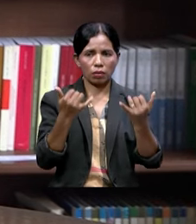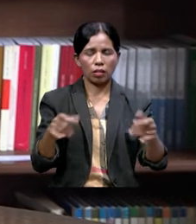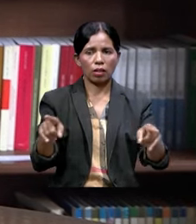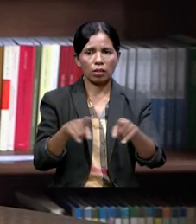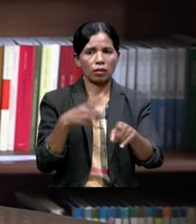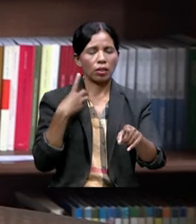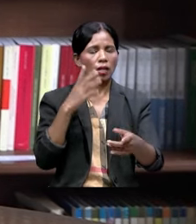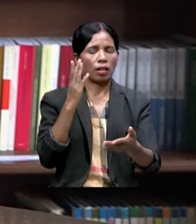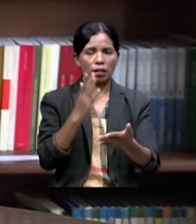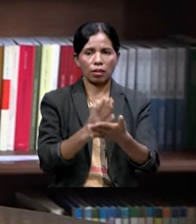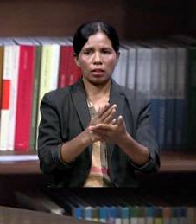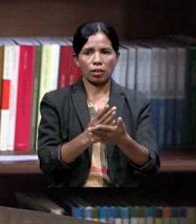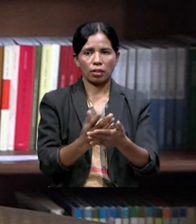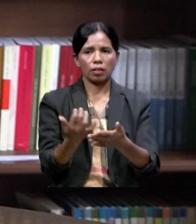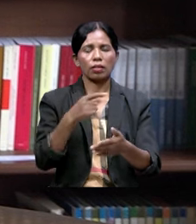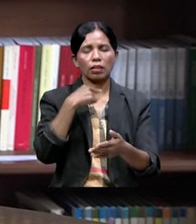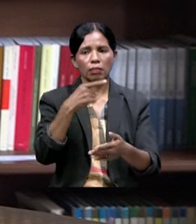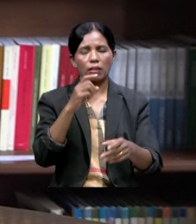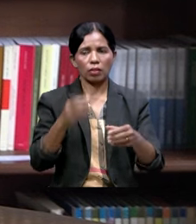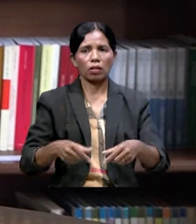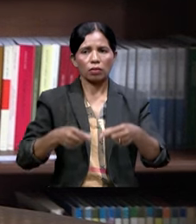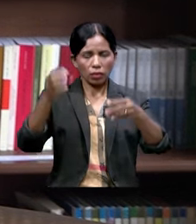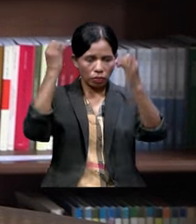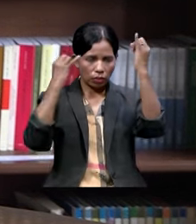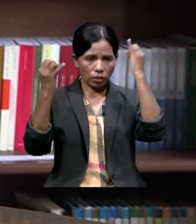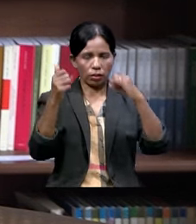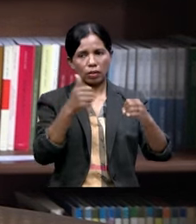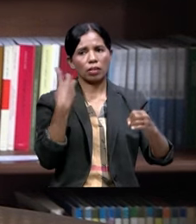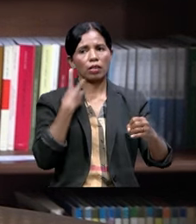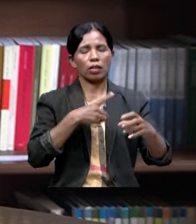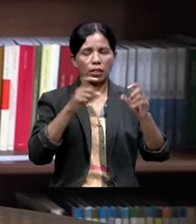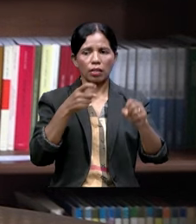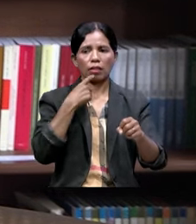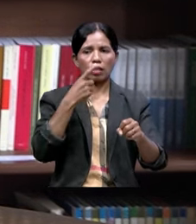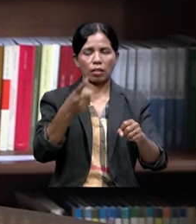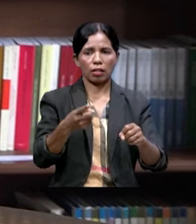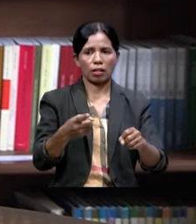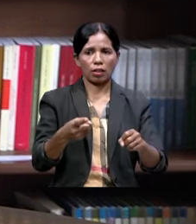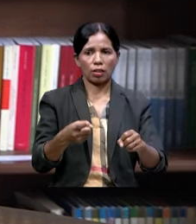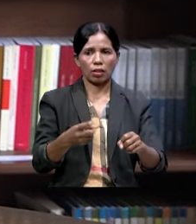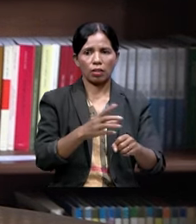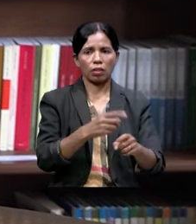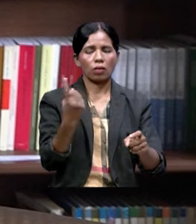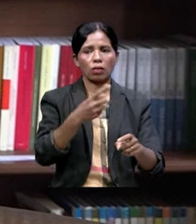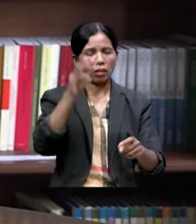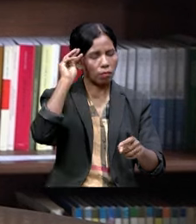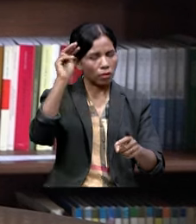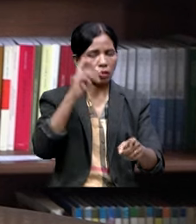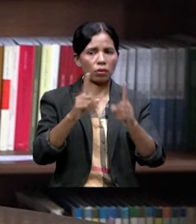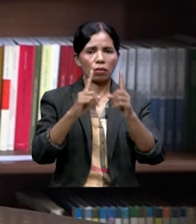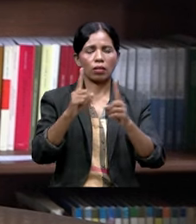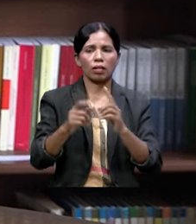ita bandu, se tan makatubele fo informasaun serne. Será que ita tenki rihan ida ne tenki so ministra let makatu kulia,